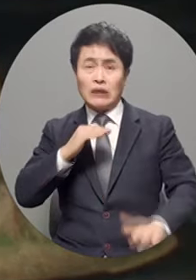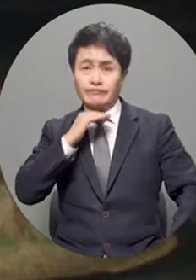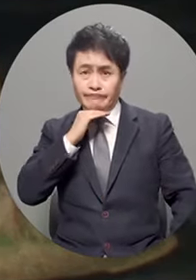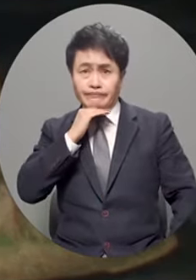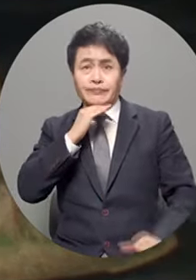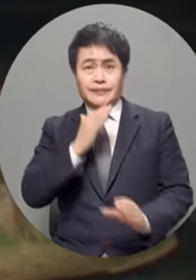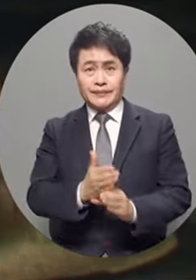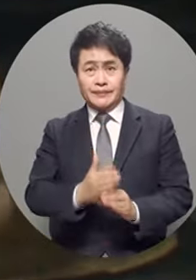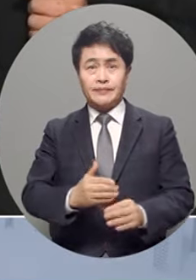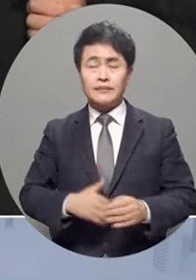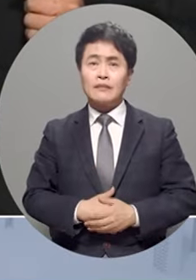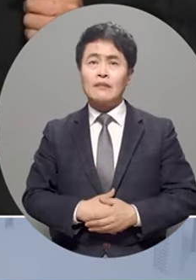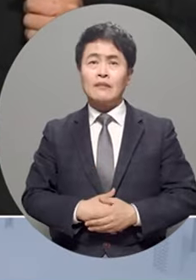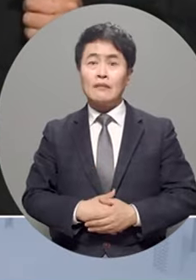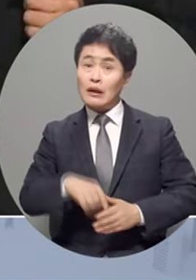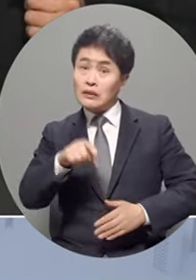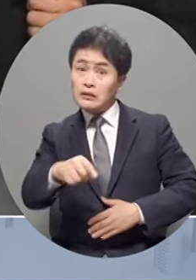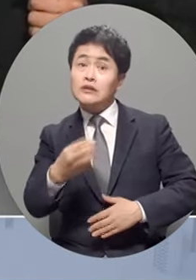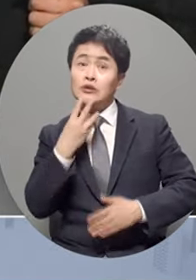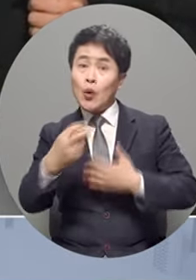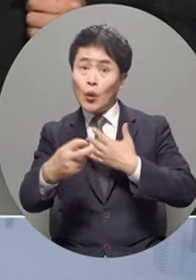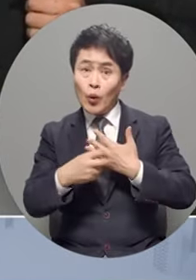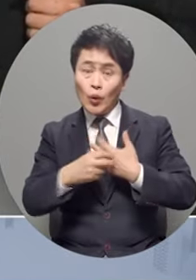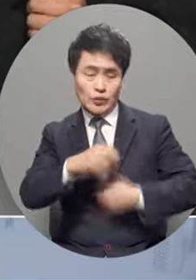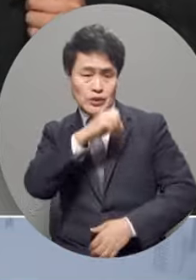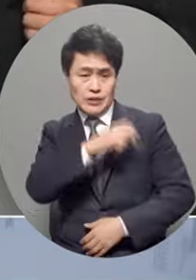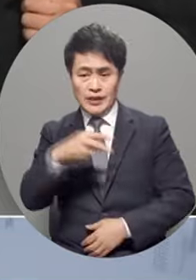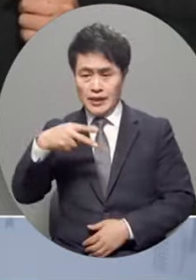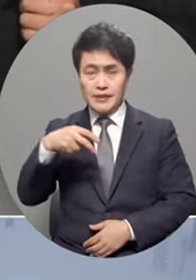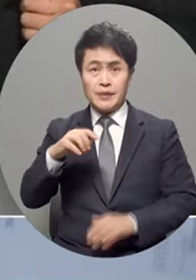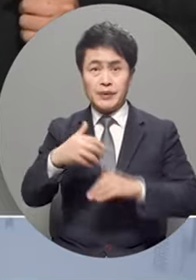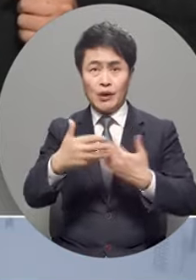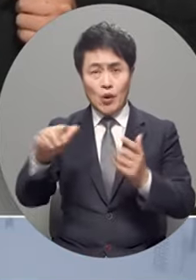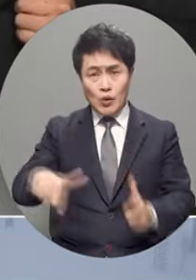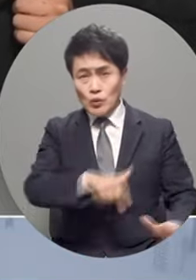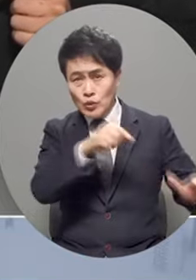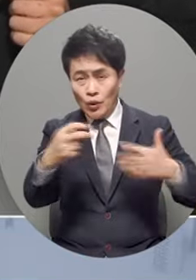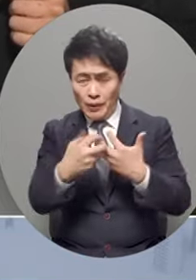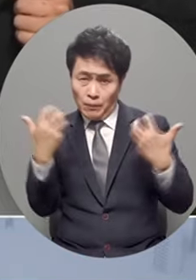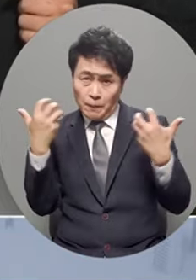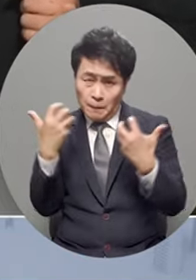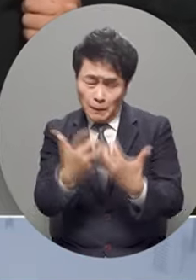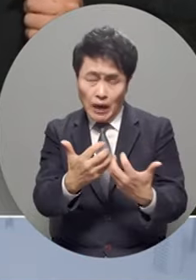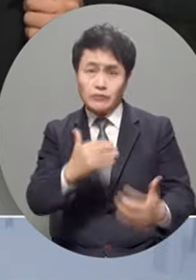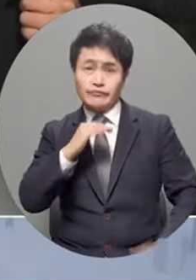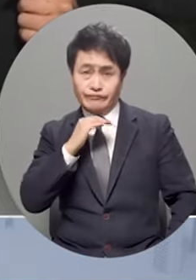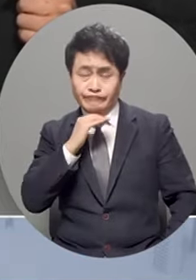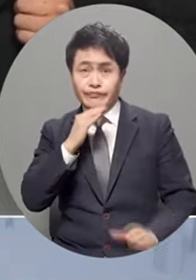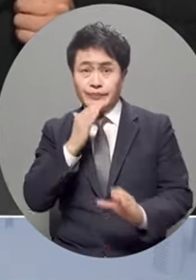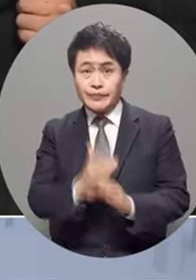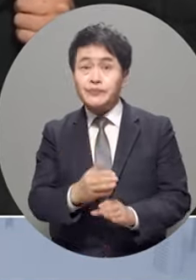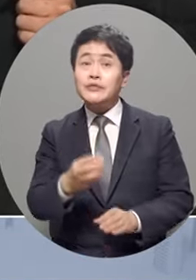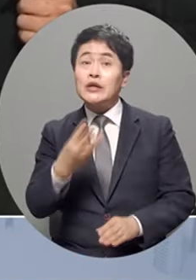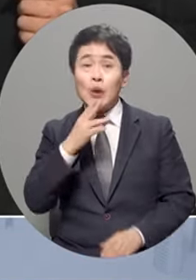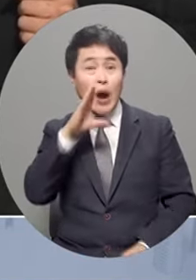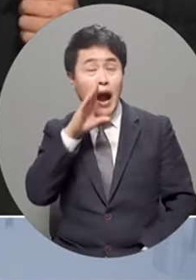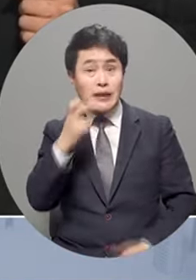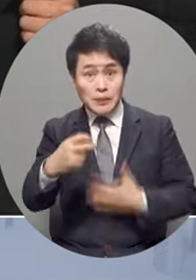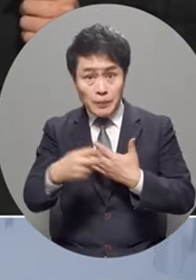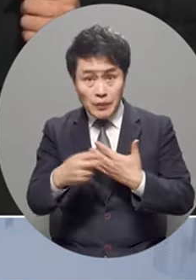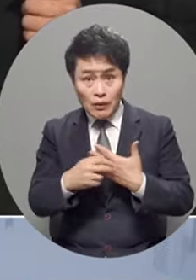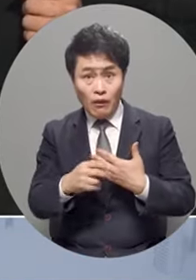있습니다. 이곳 서울대병원, 신촌 세브란스 둘 다 종일 병상이 꽉 차서 대기가 있었습니다. 서울 아산의 경우